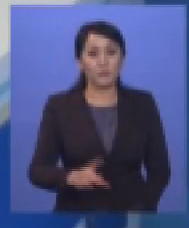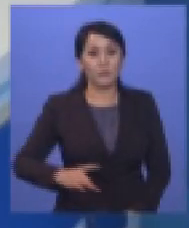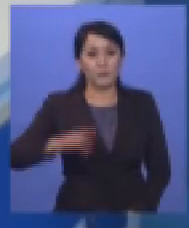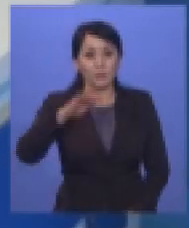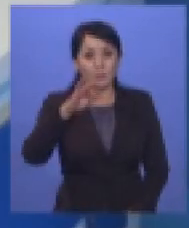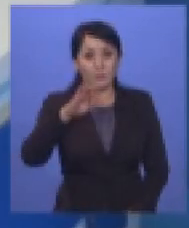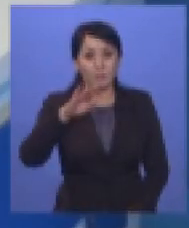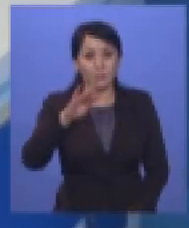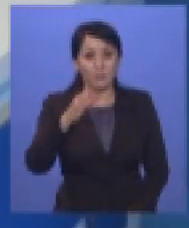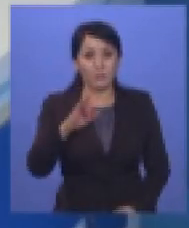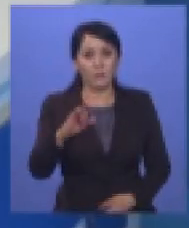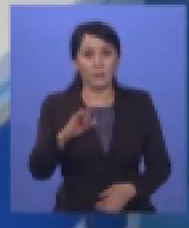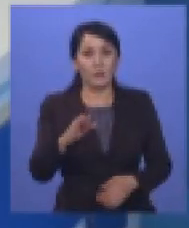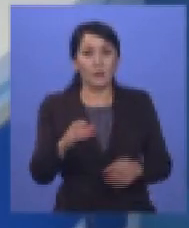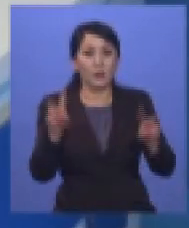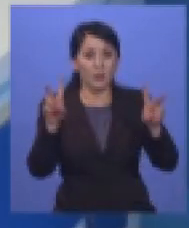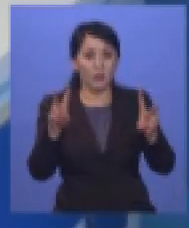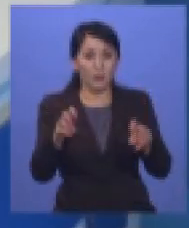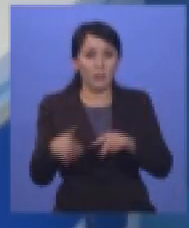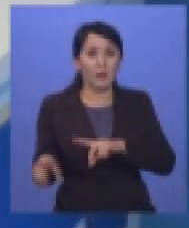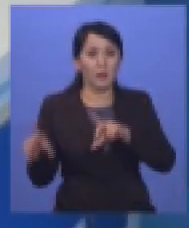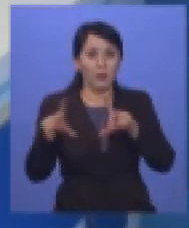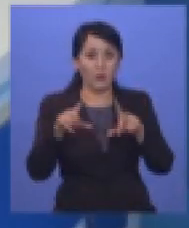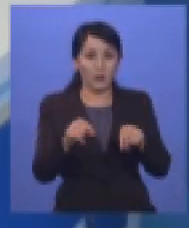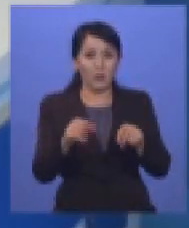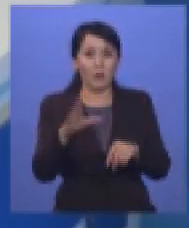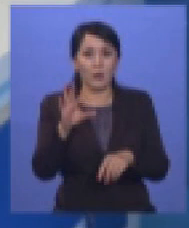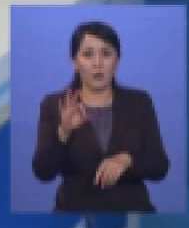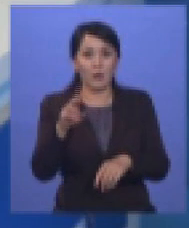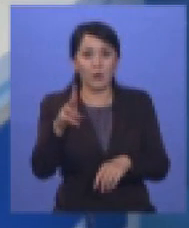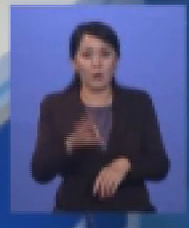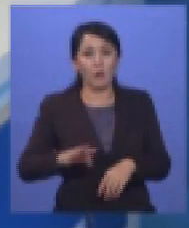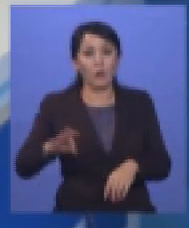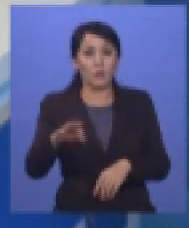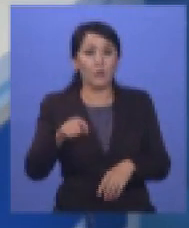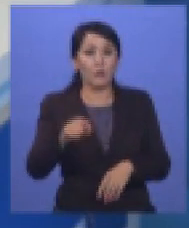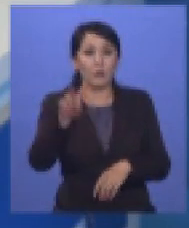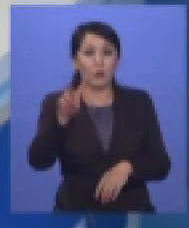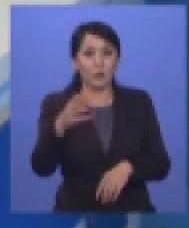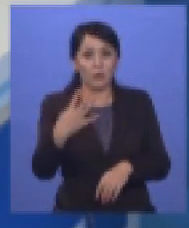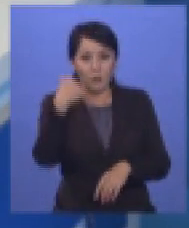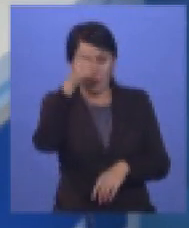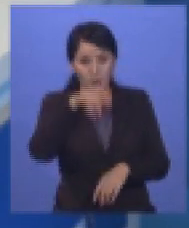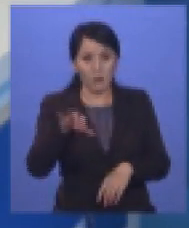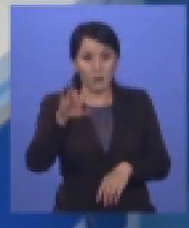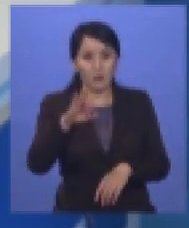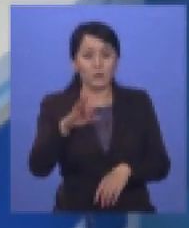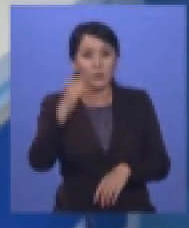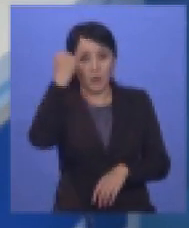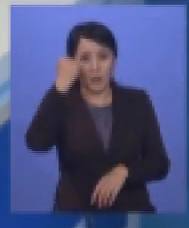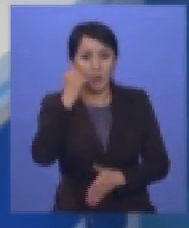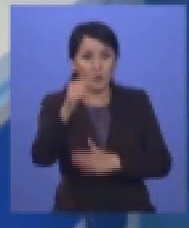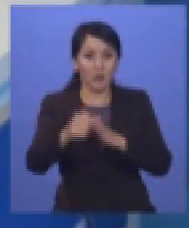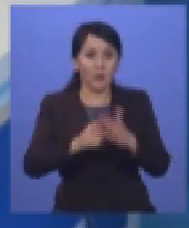Өңірге Бозоқтан Ботайға дейін атты экспедиция келді. Оның мақсаты Ақмола облысындағы 1250 жылдық тарихы бар көне қалашық